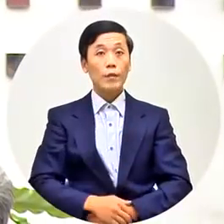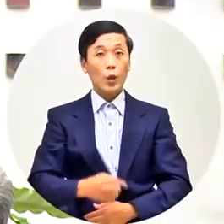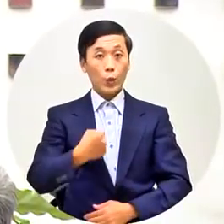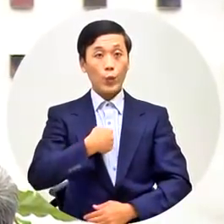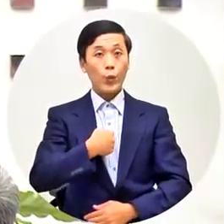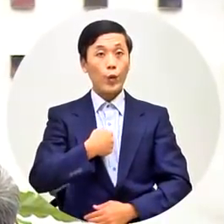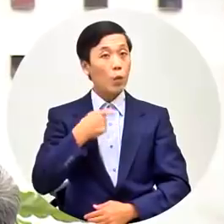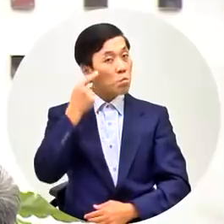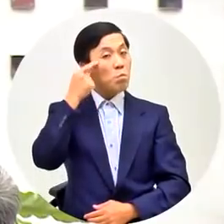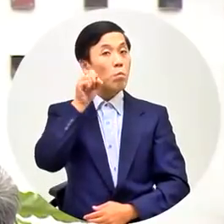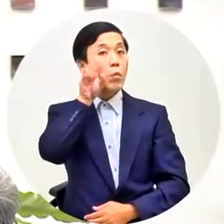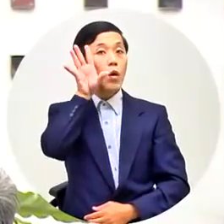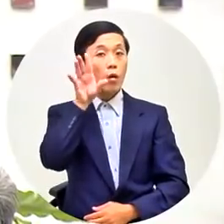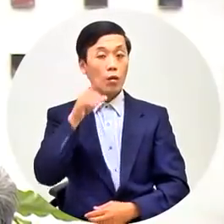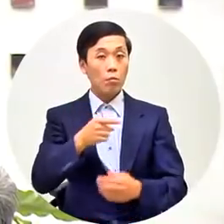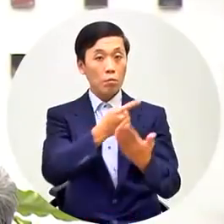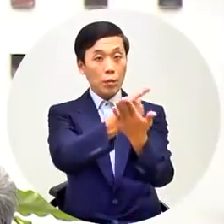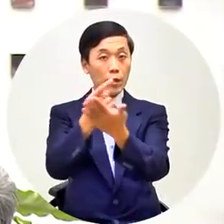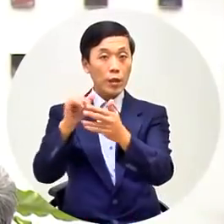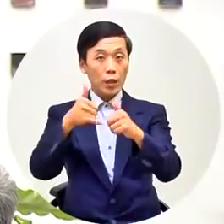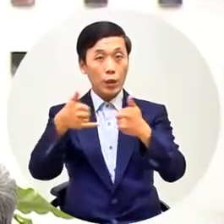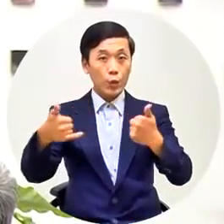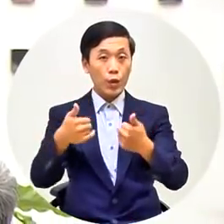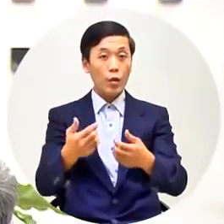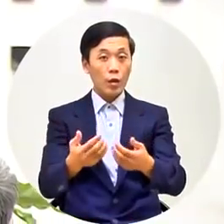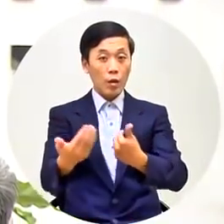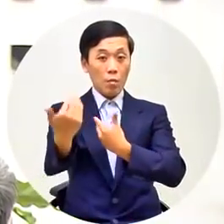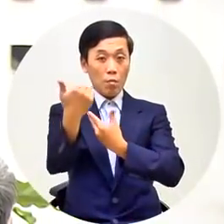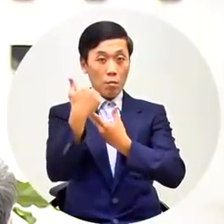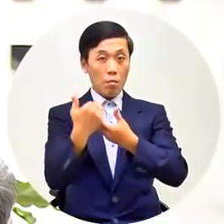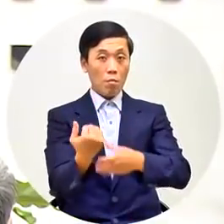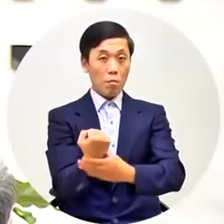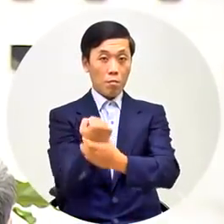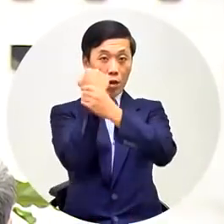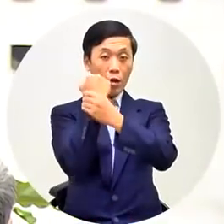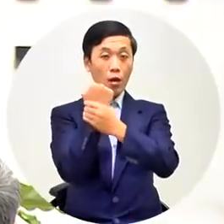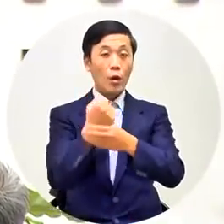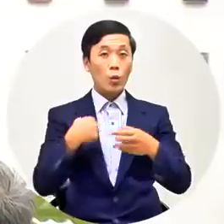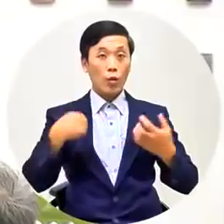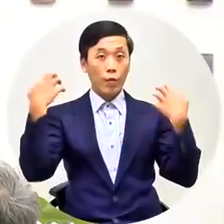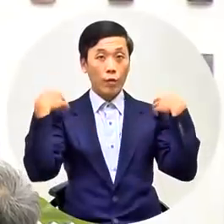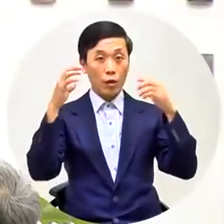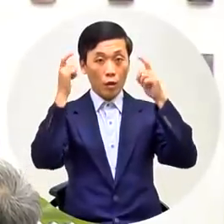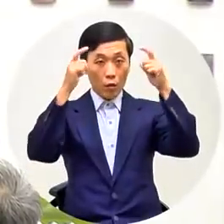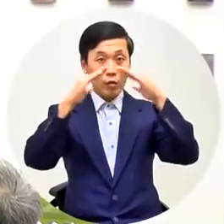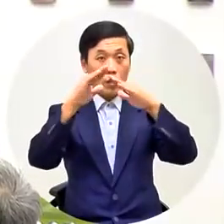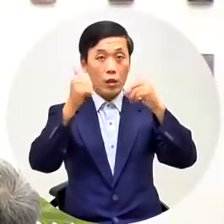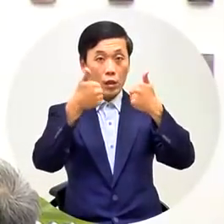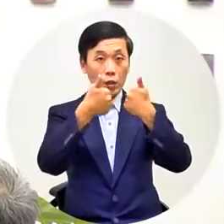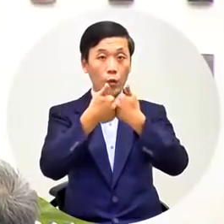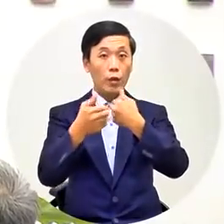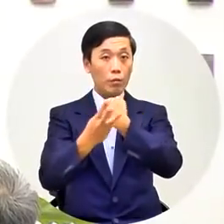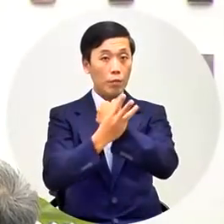位议员同仁的托付，接下深具意义的高雄市议会第三届成立大会的主持重